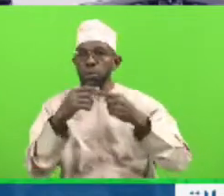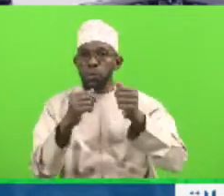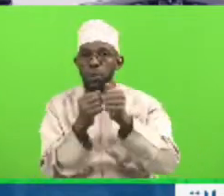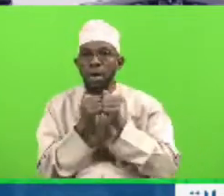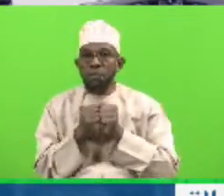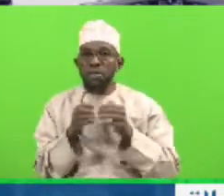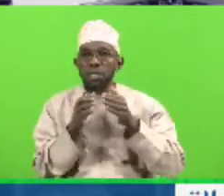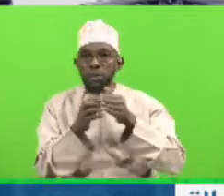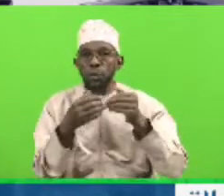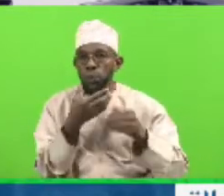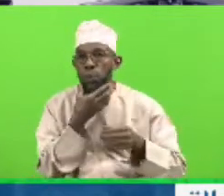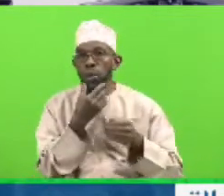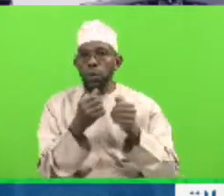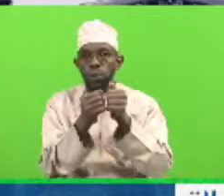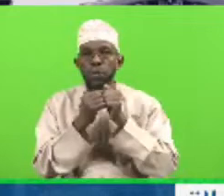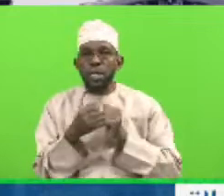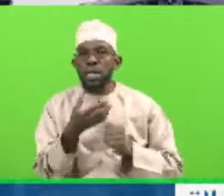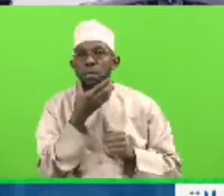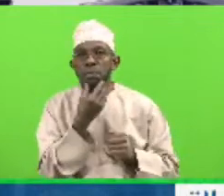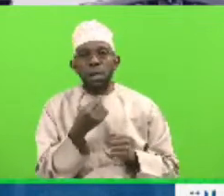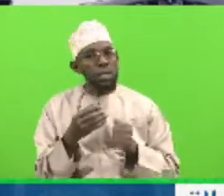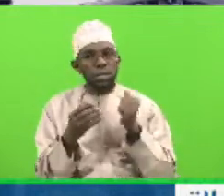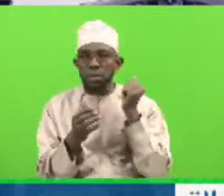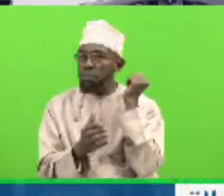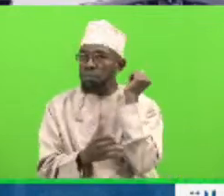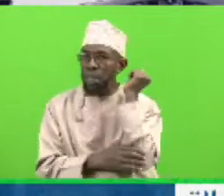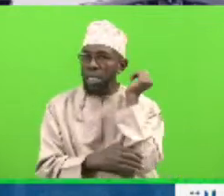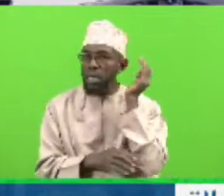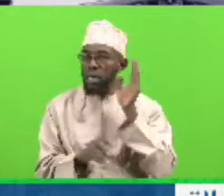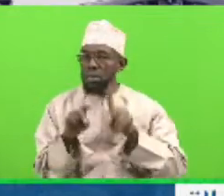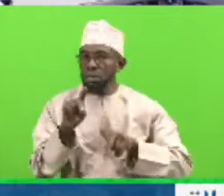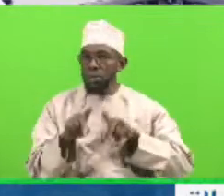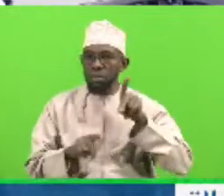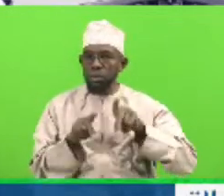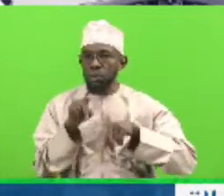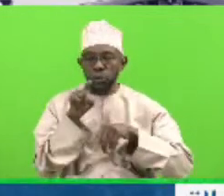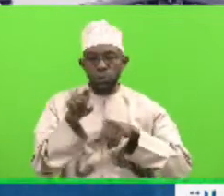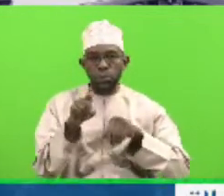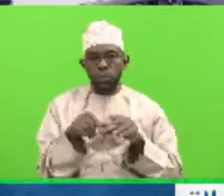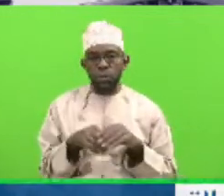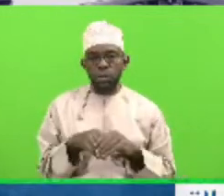بَلْ أَنْتُمْ قَوْمٌ مُسْرِفُونَ. You are certainly transgressors.